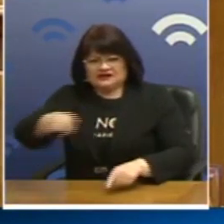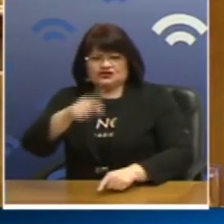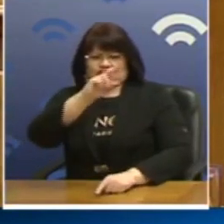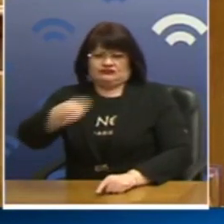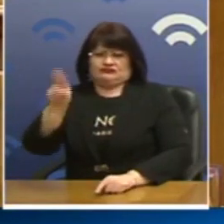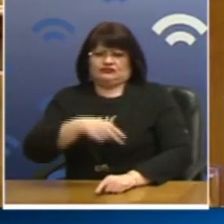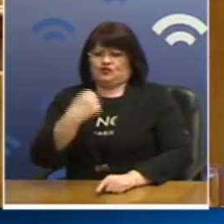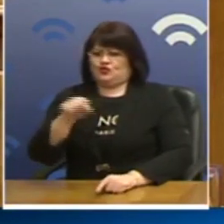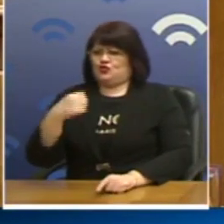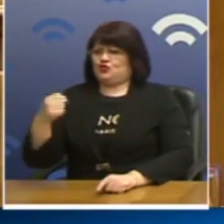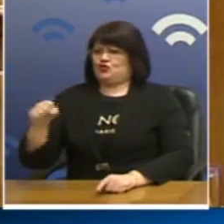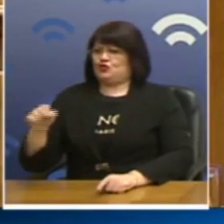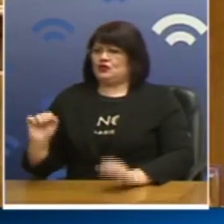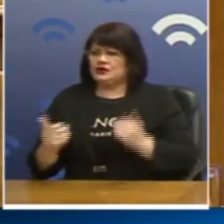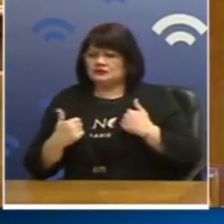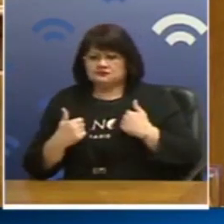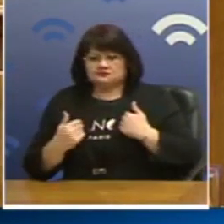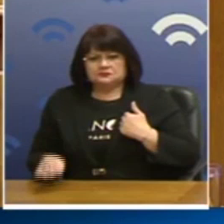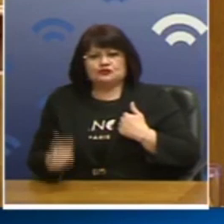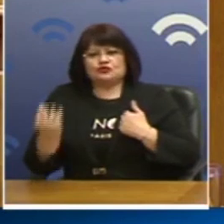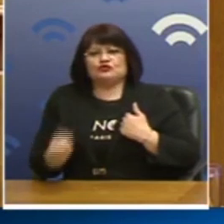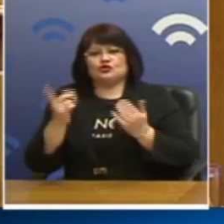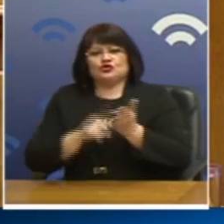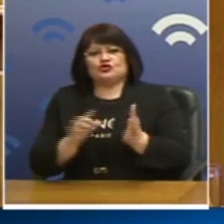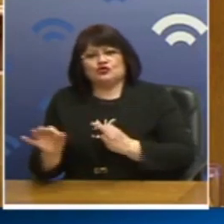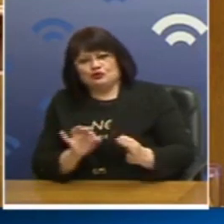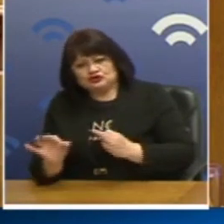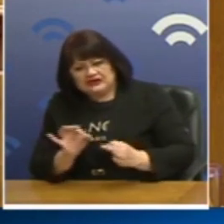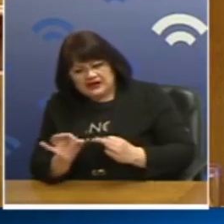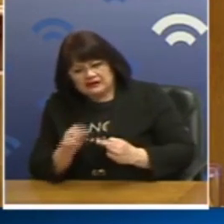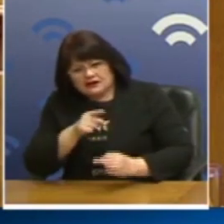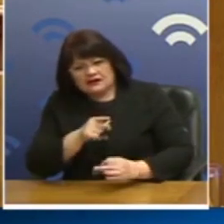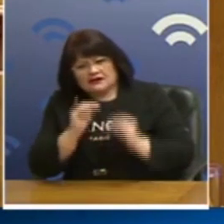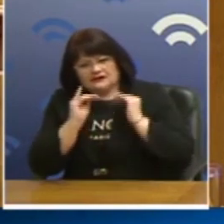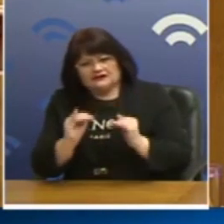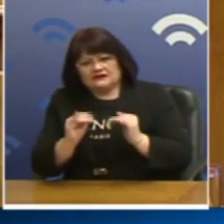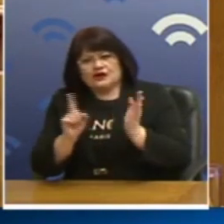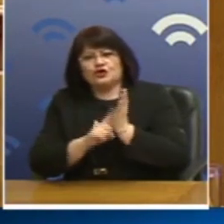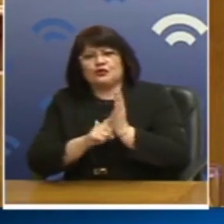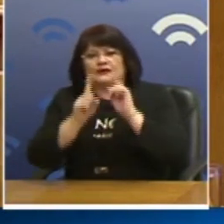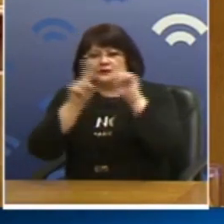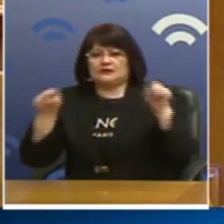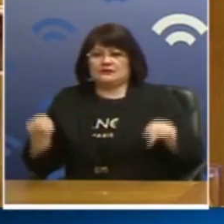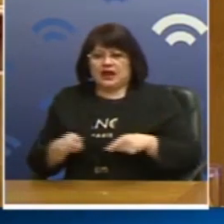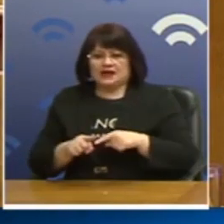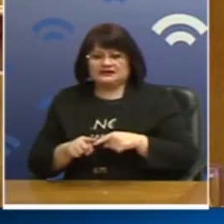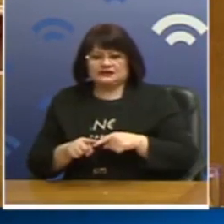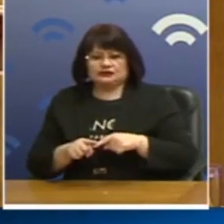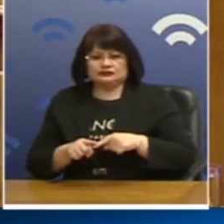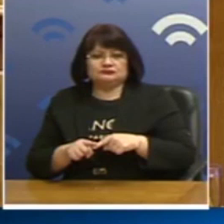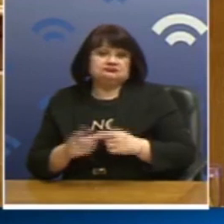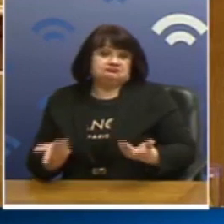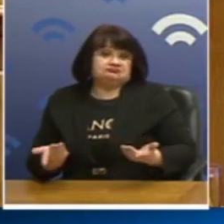μόνο αυτό. Με νέα νομοσχέδια κρατήσατε άθικτο το νομοθετικό πλαίσιο με το οποίο ο εκάστοτε